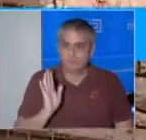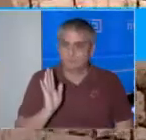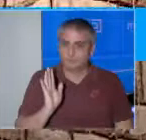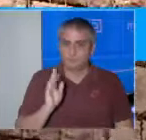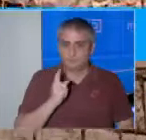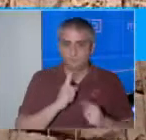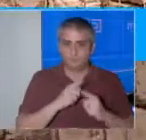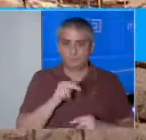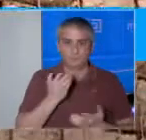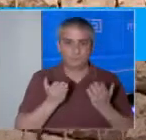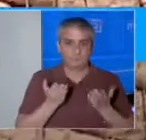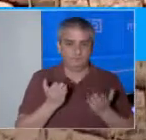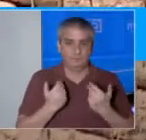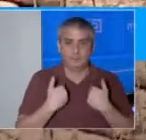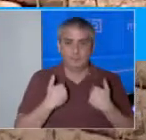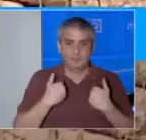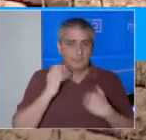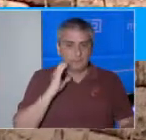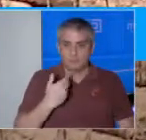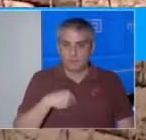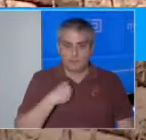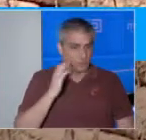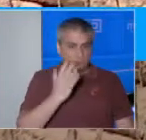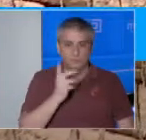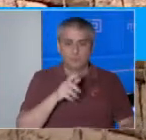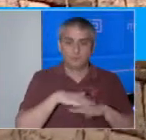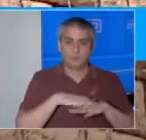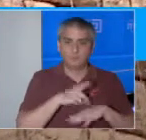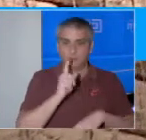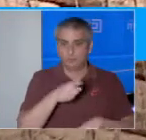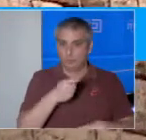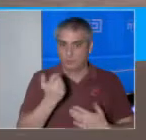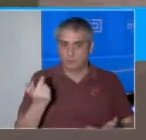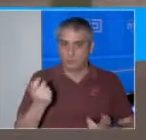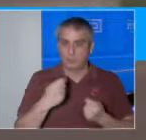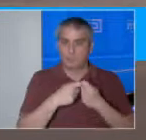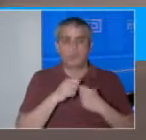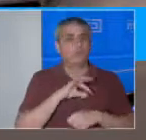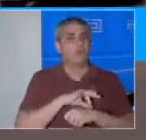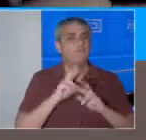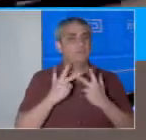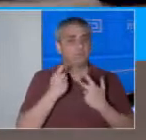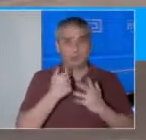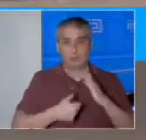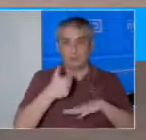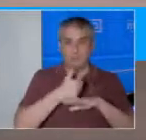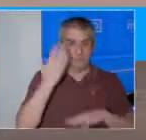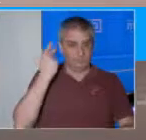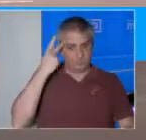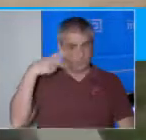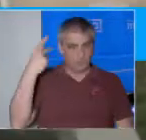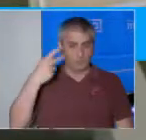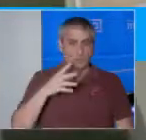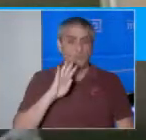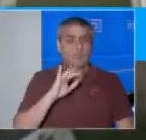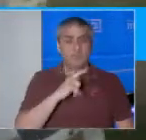אז זה בדיוק העניין. אני מקשיב, אנחנו מקשיבים לאנשי המקצוע. יש לך את איגוד רופאי הציבור, שבראשו עמד בזמנו פרופסור חגי